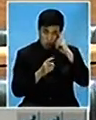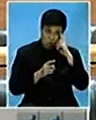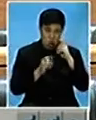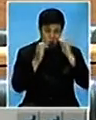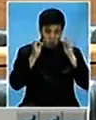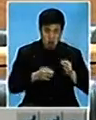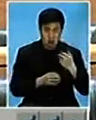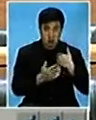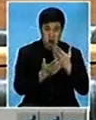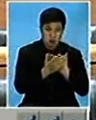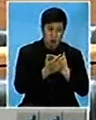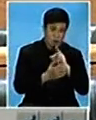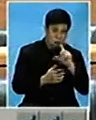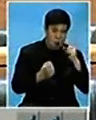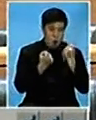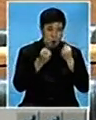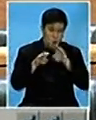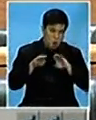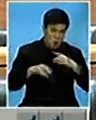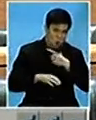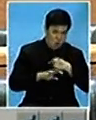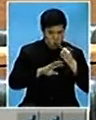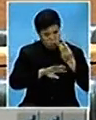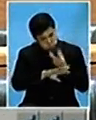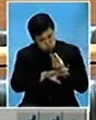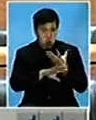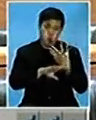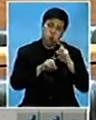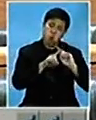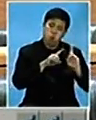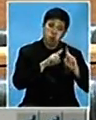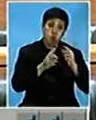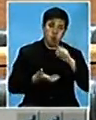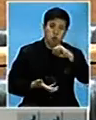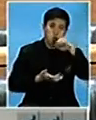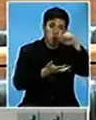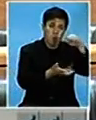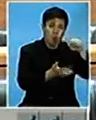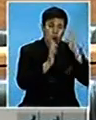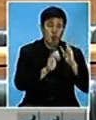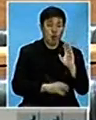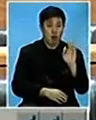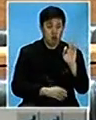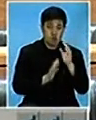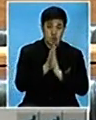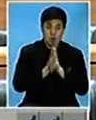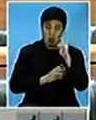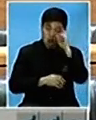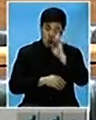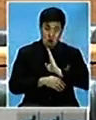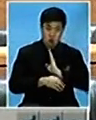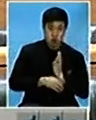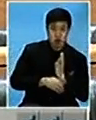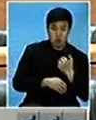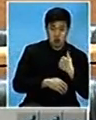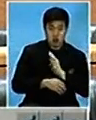เอาเงินกี่ล้านเอารถกี่คันเอาสร้อยเพชรกี่กะรัตเอาไปวางไว้แล้ว9ท่านนี้จะวินิจฉัยบิดเบือนไปจากข้อเท็จจริ